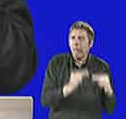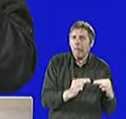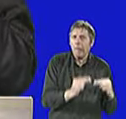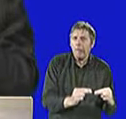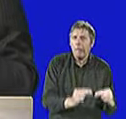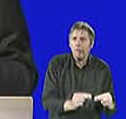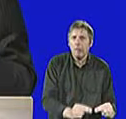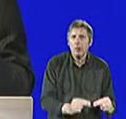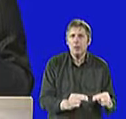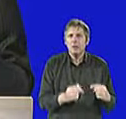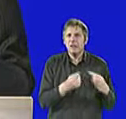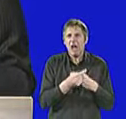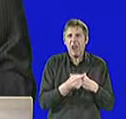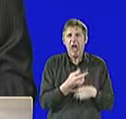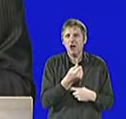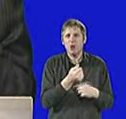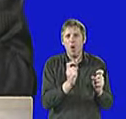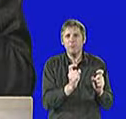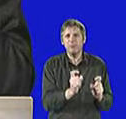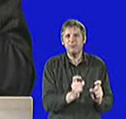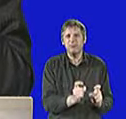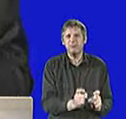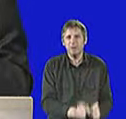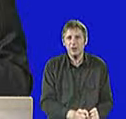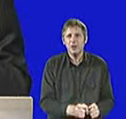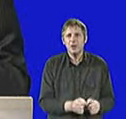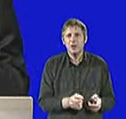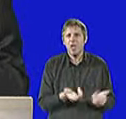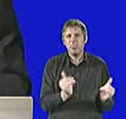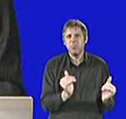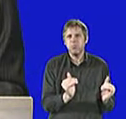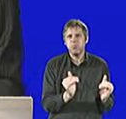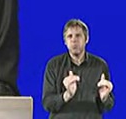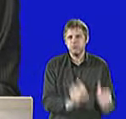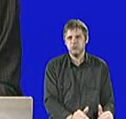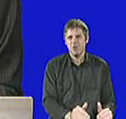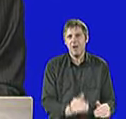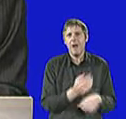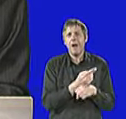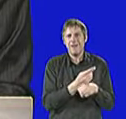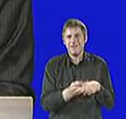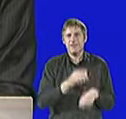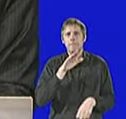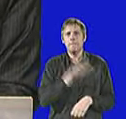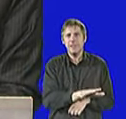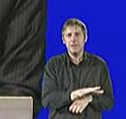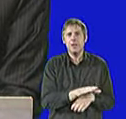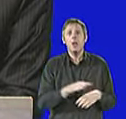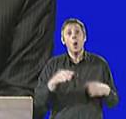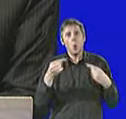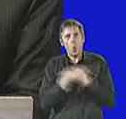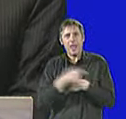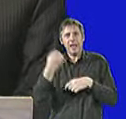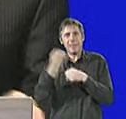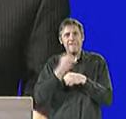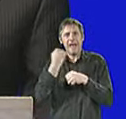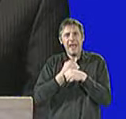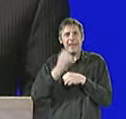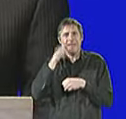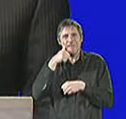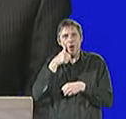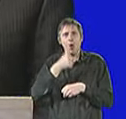risque de la déflation. C'est prendre le risque de la dépression. Répondre à la crise par le travail et